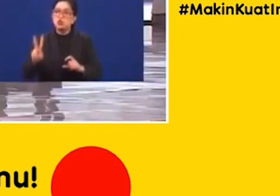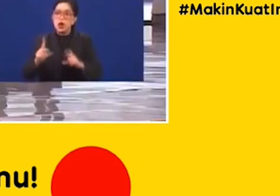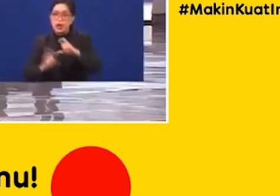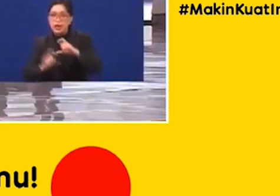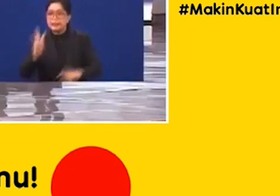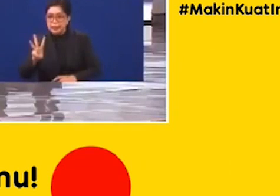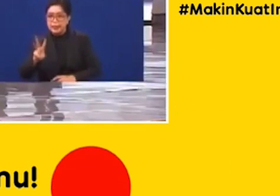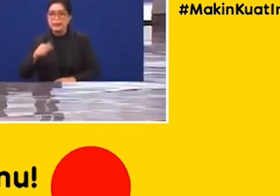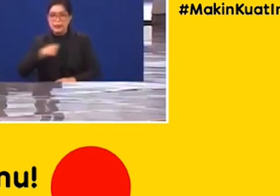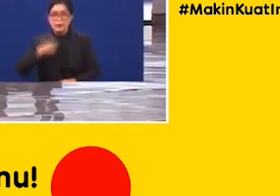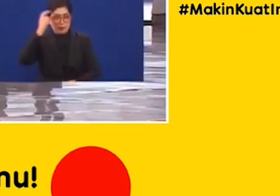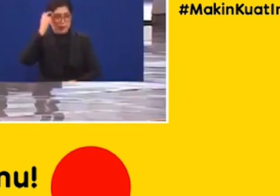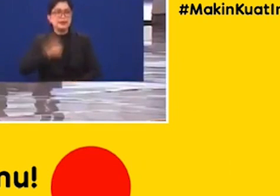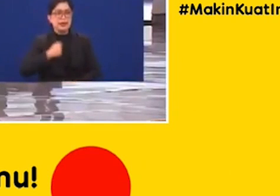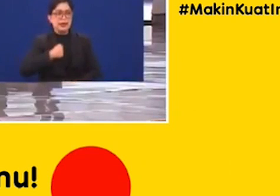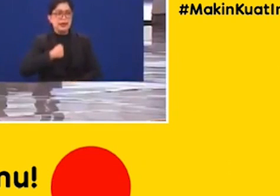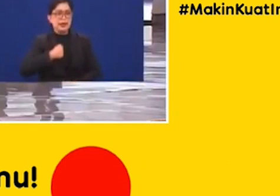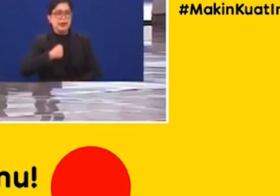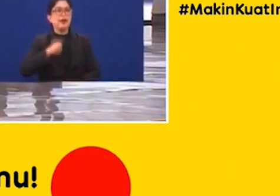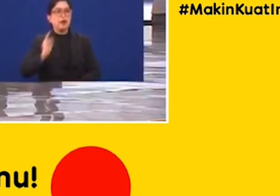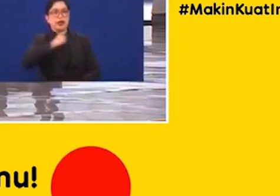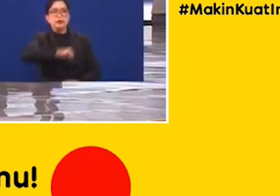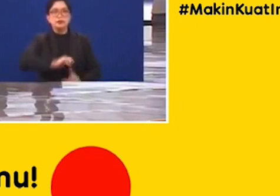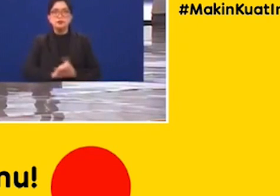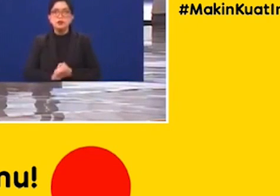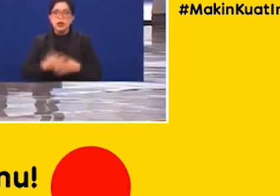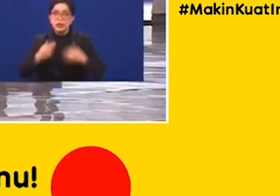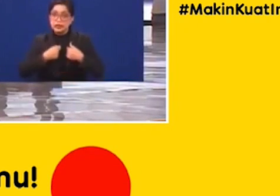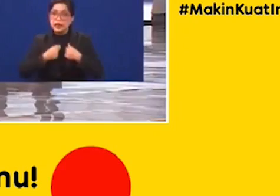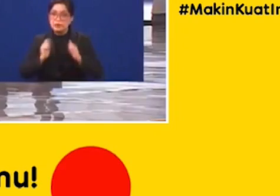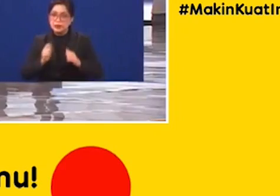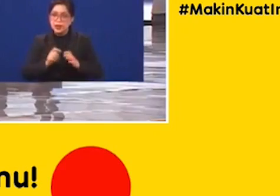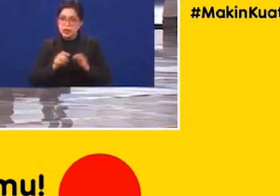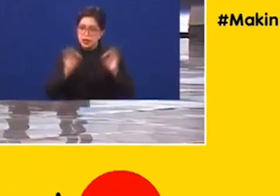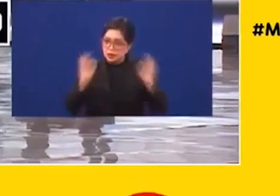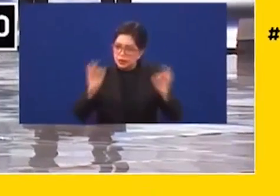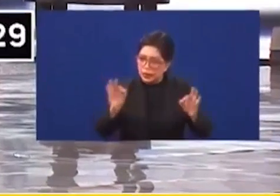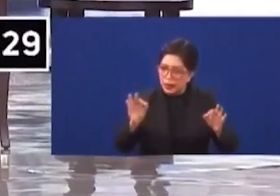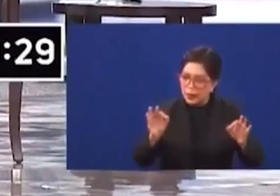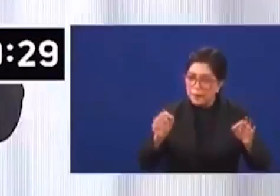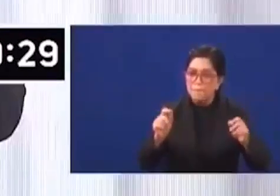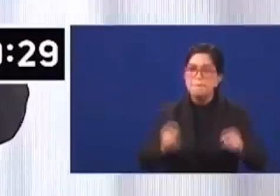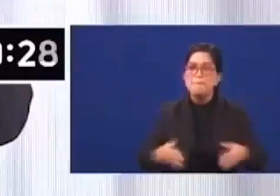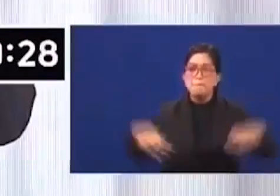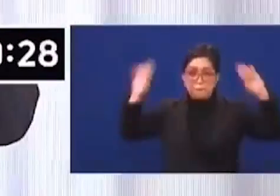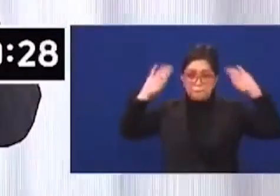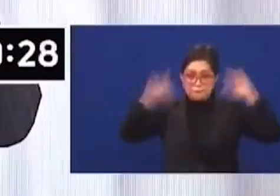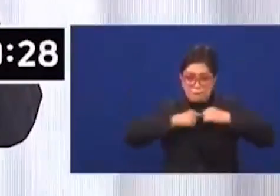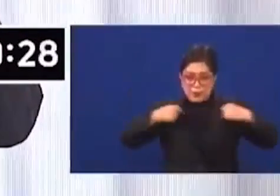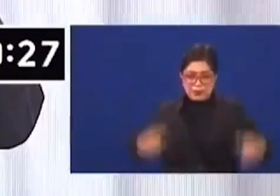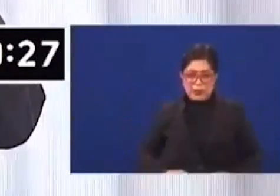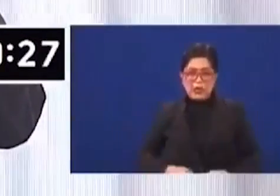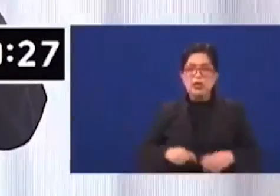pandangan saya baru dingin mikian kita bisa menanamkan Pancasila di generasi-generasi